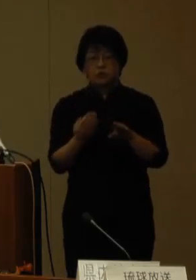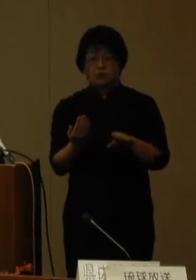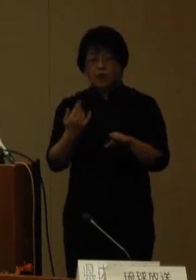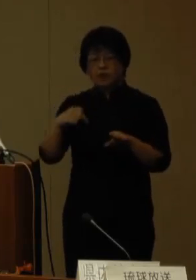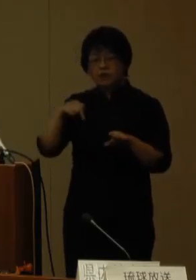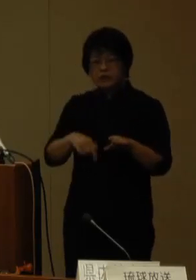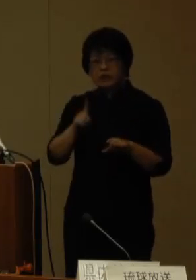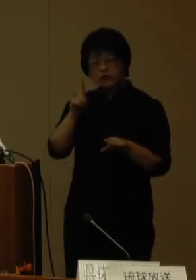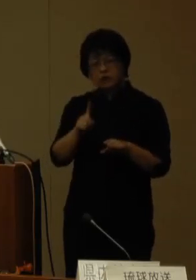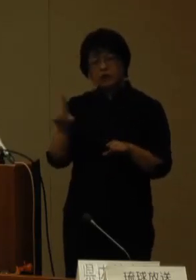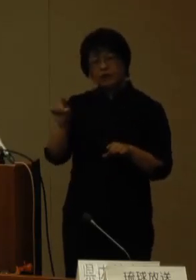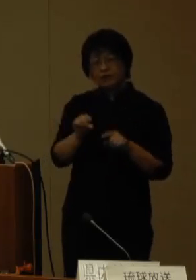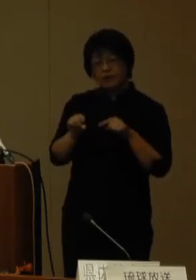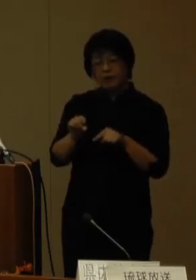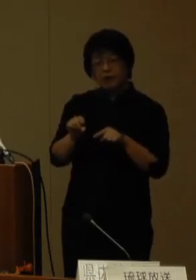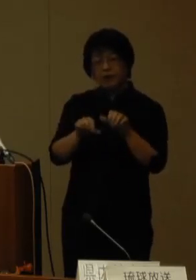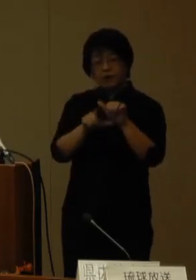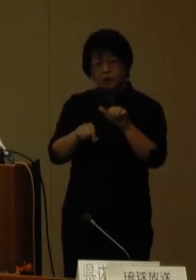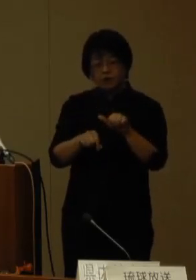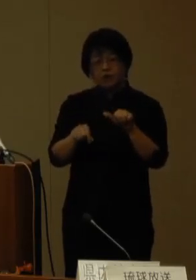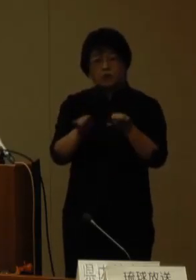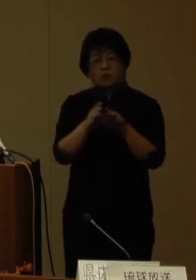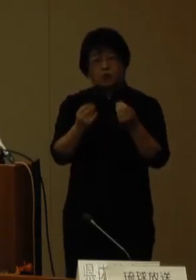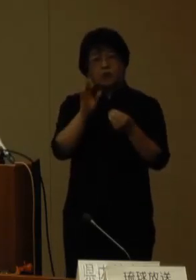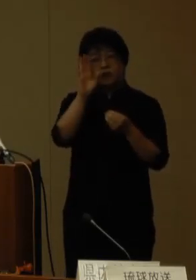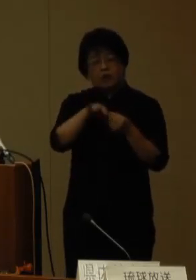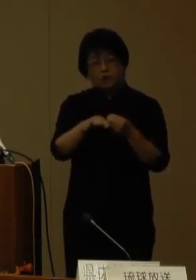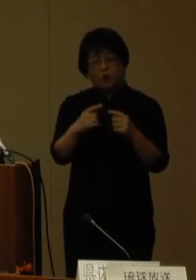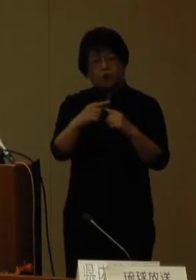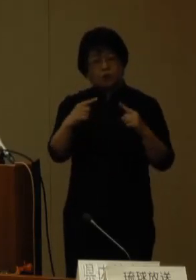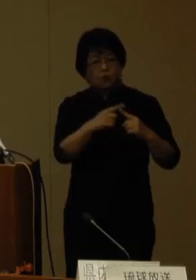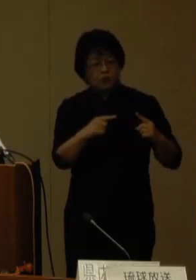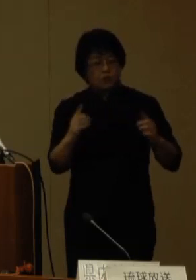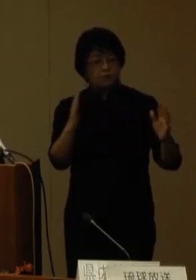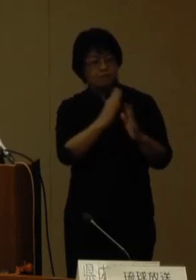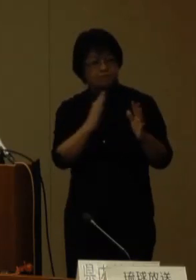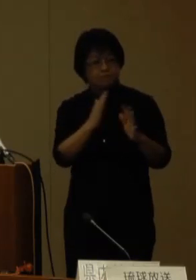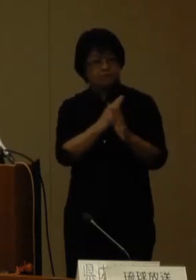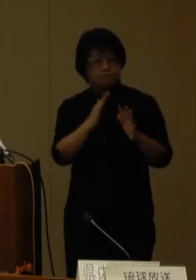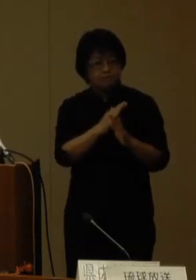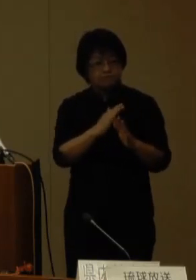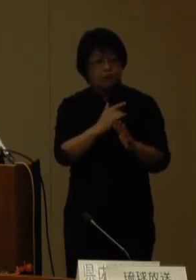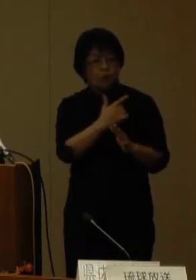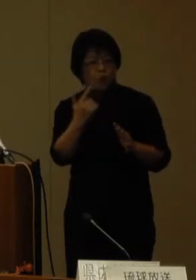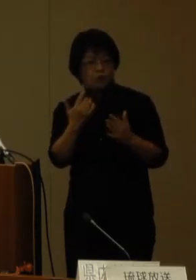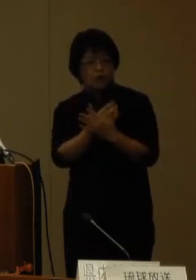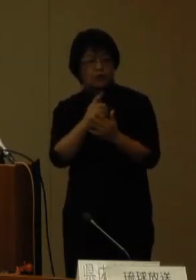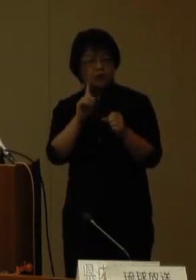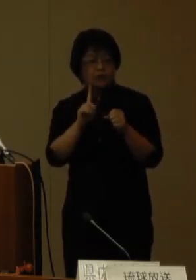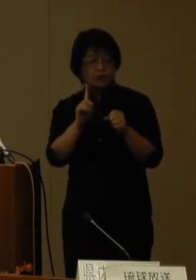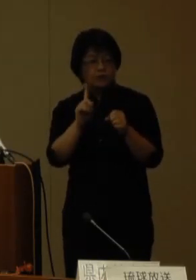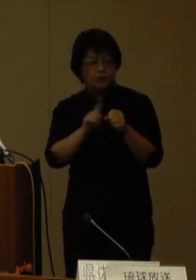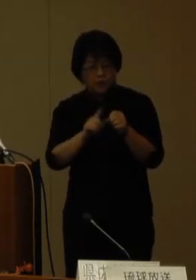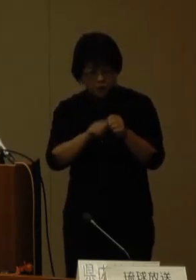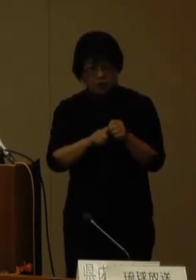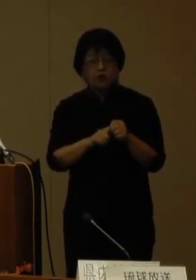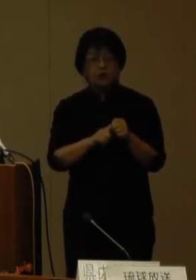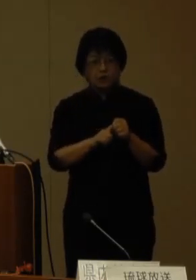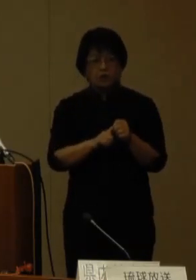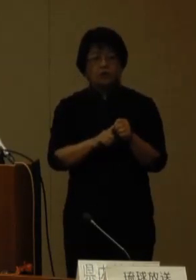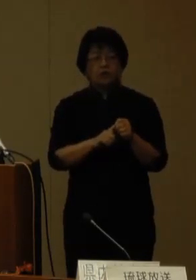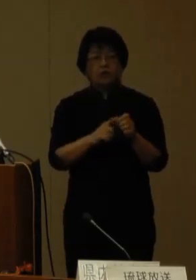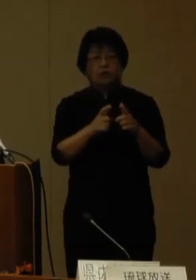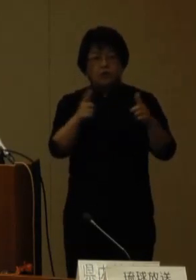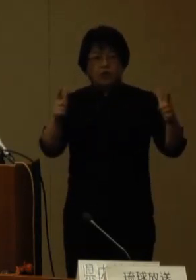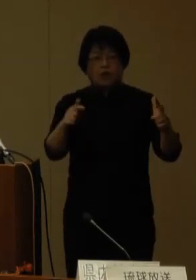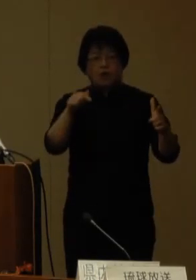抑えられて、その後ゴールデンウィーク後にその人流が、まあ、活発に動いたため、伸びてしまったと。そこでその後に知事反省